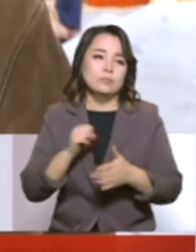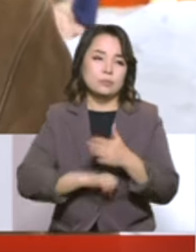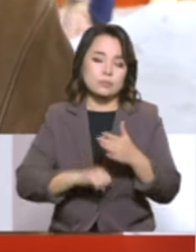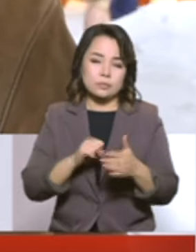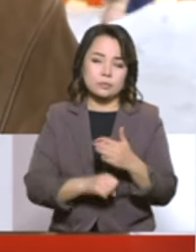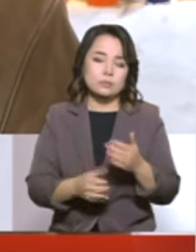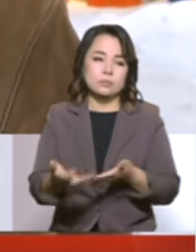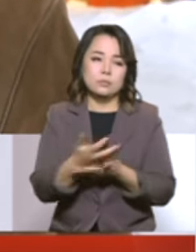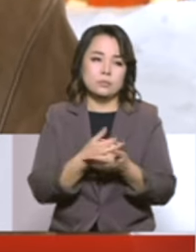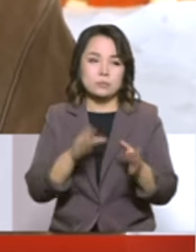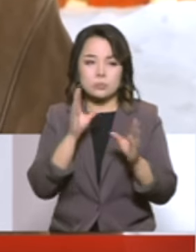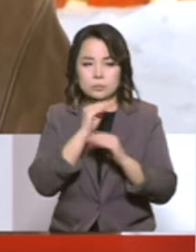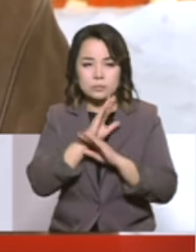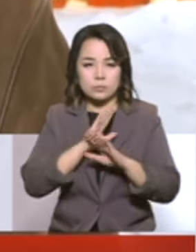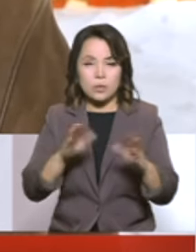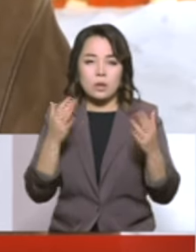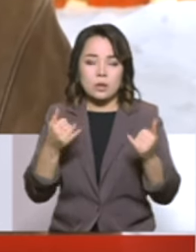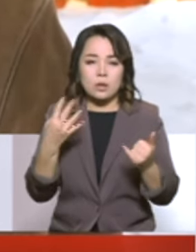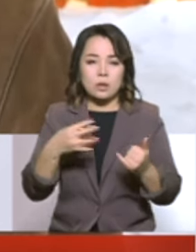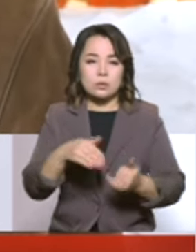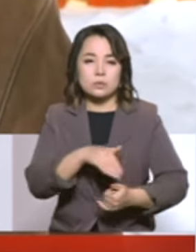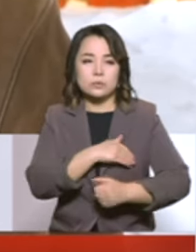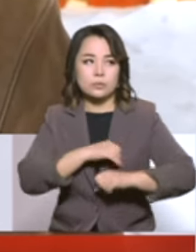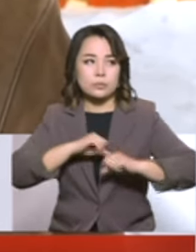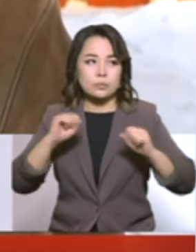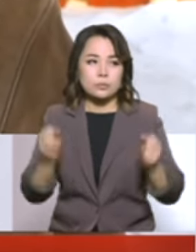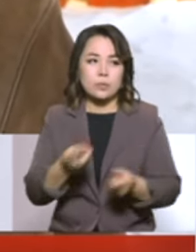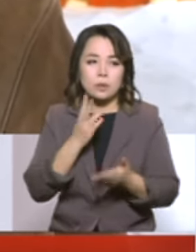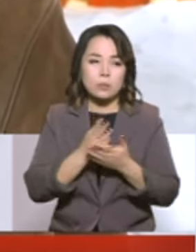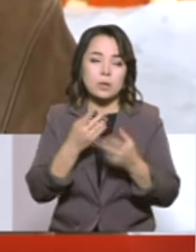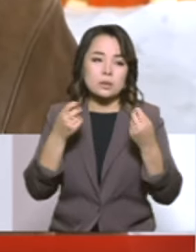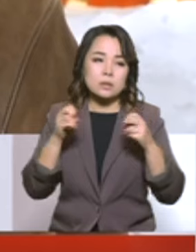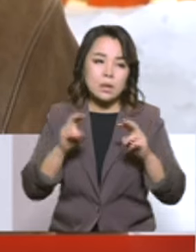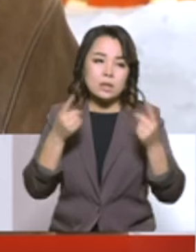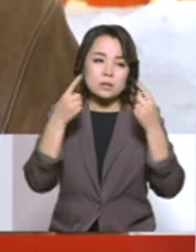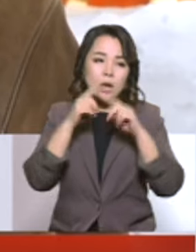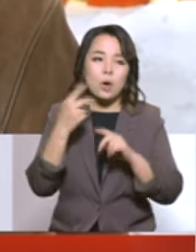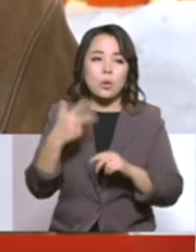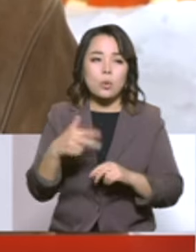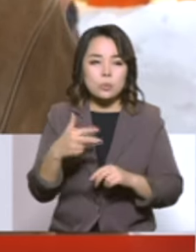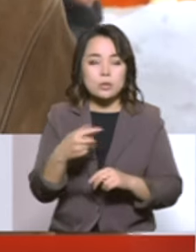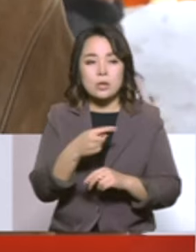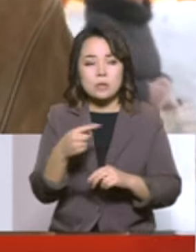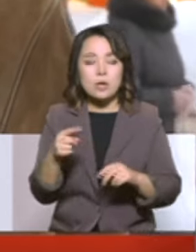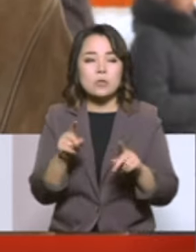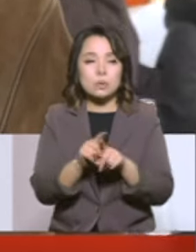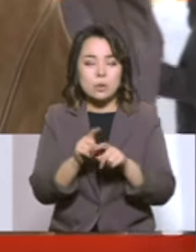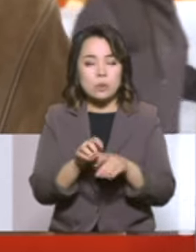шығарылмай жатқанын білеміз. Бізде 40 градусқа дейін аяз болды. Арнайы техника 30 градусын соң жүрмей